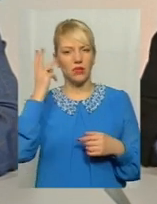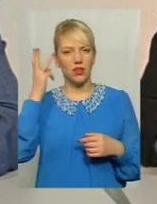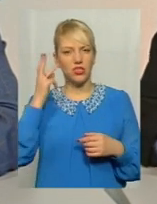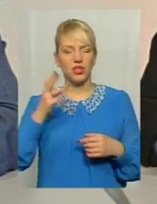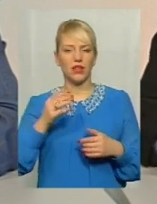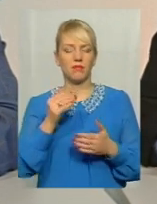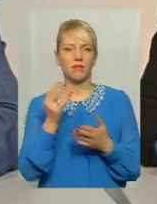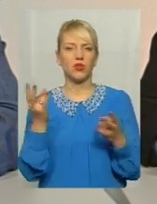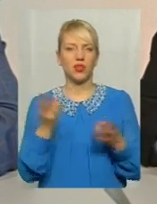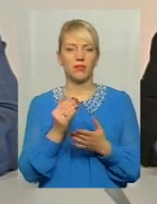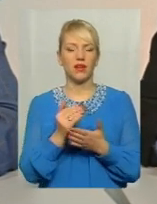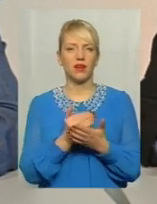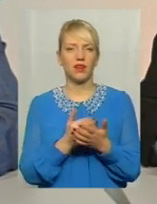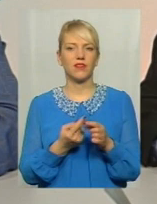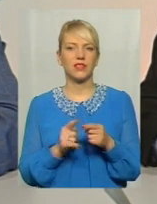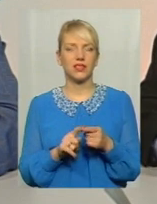тільки можна вирішити